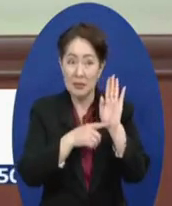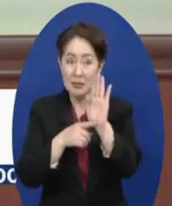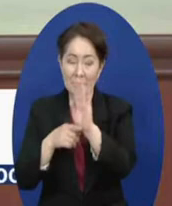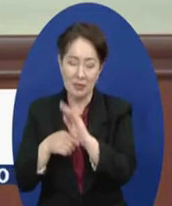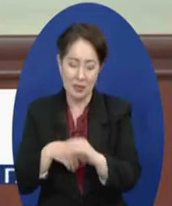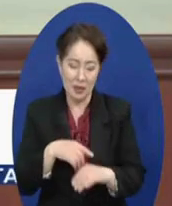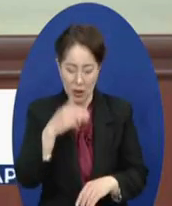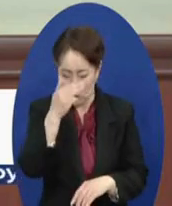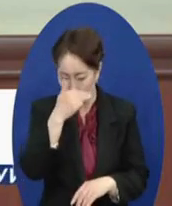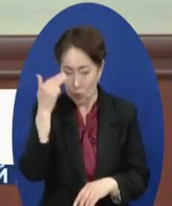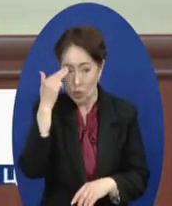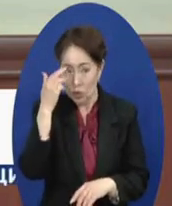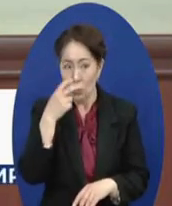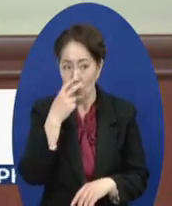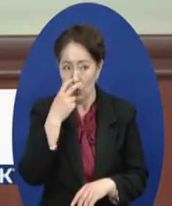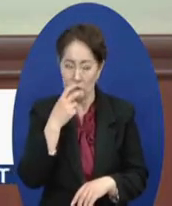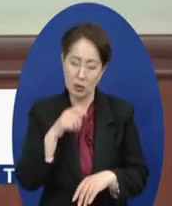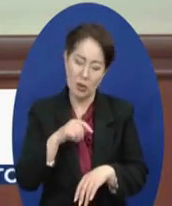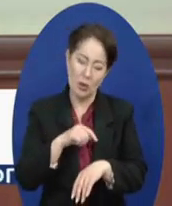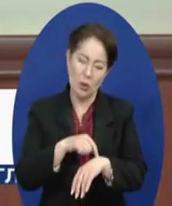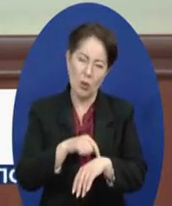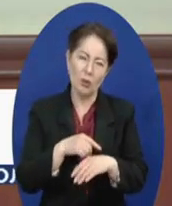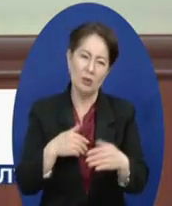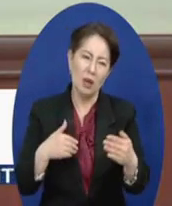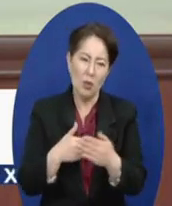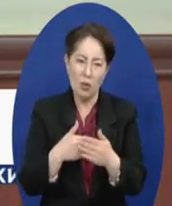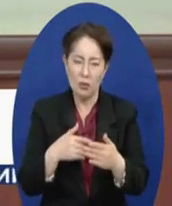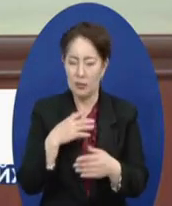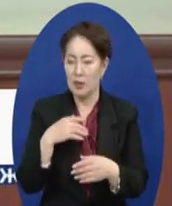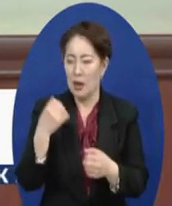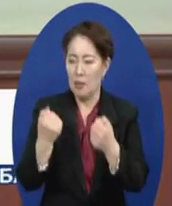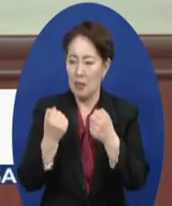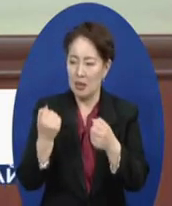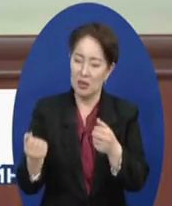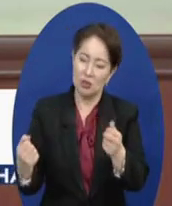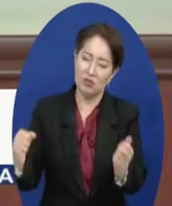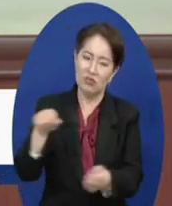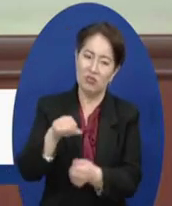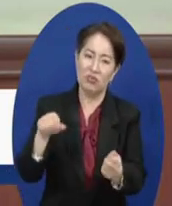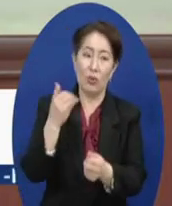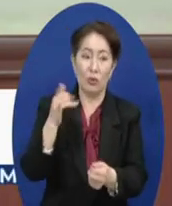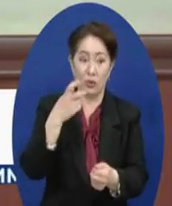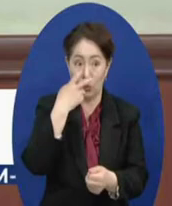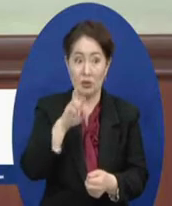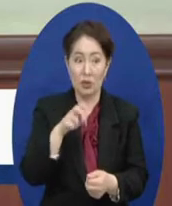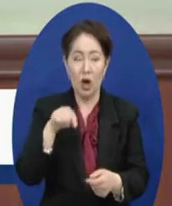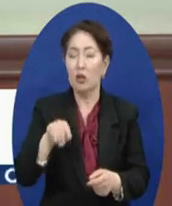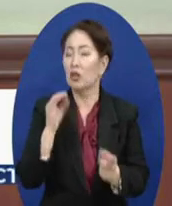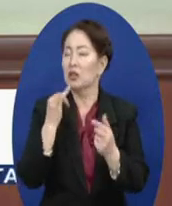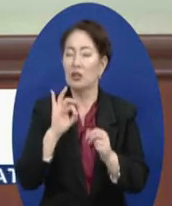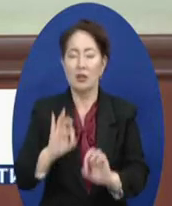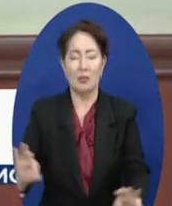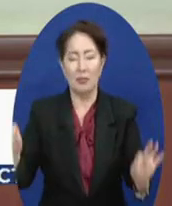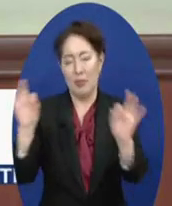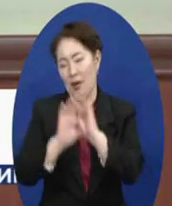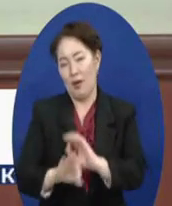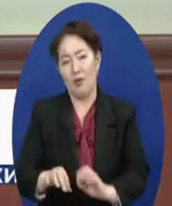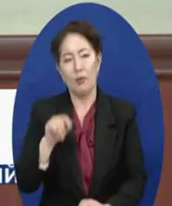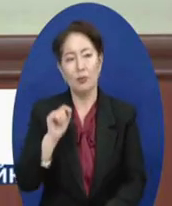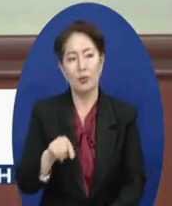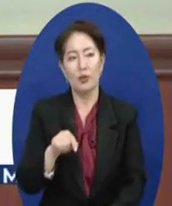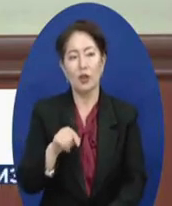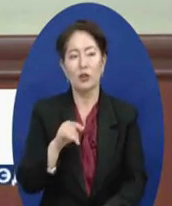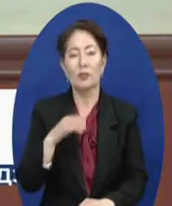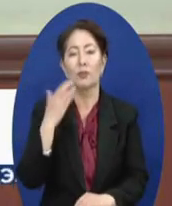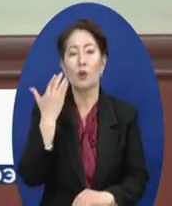хугацаанд яваад тэрийг бол дуршиж үзгээд хугацаагаа жоохон уршуулганд бол тодорхой хэмжээний машинуудаар ус хийсэн юм байна лээ. Одоо бол тийм бол байхгүй. Бид нар бол